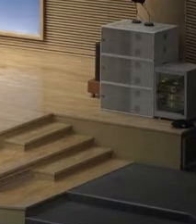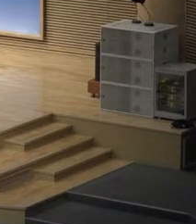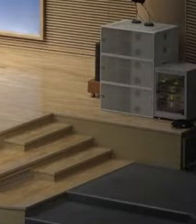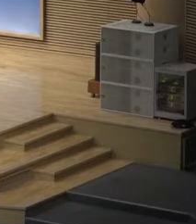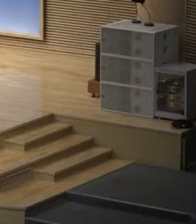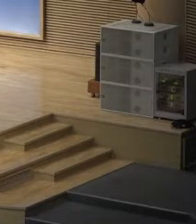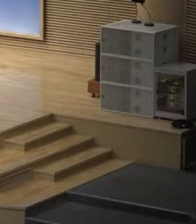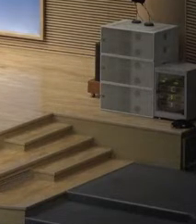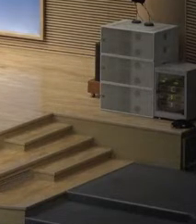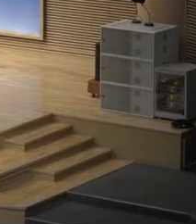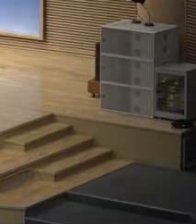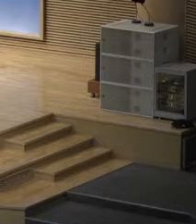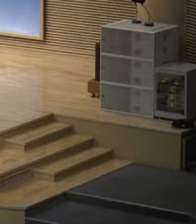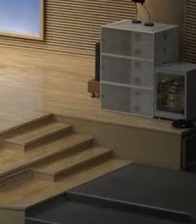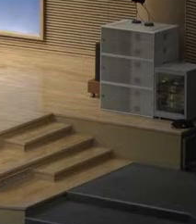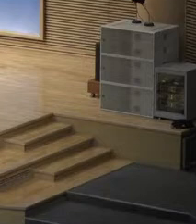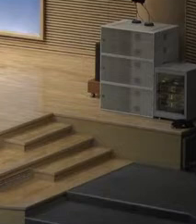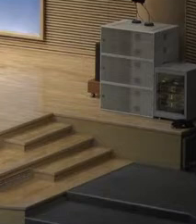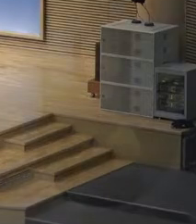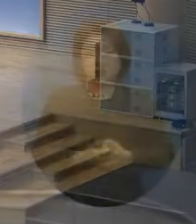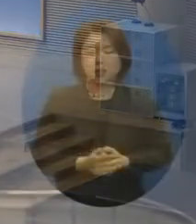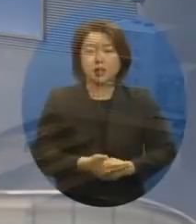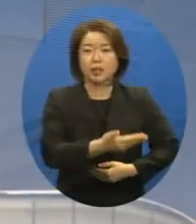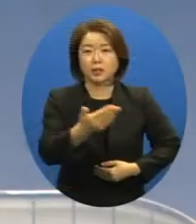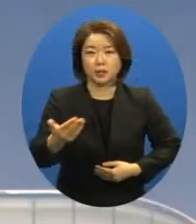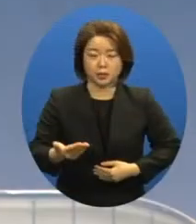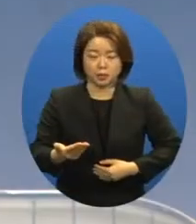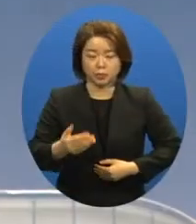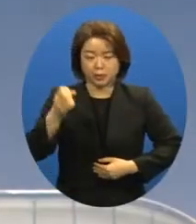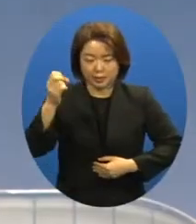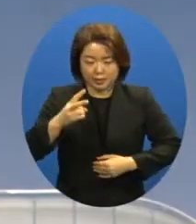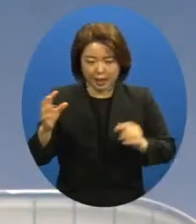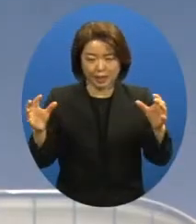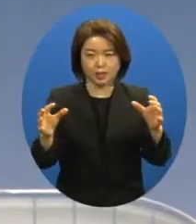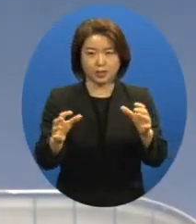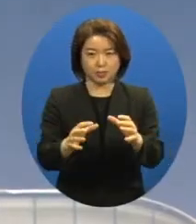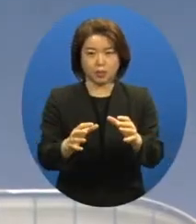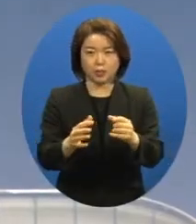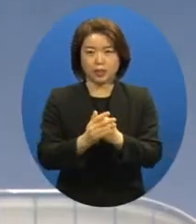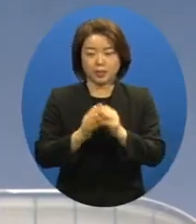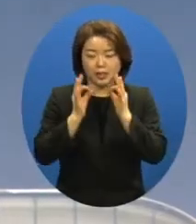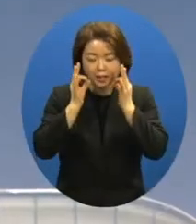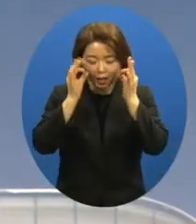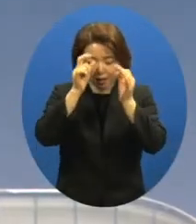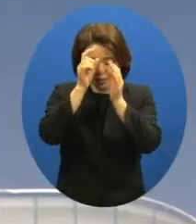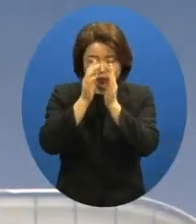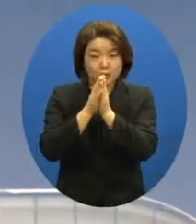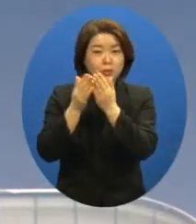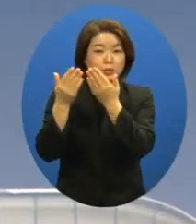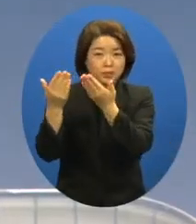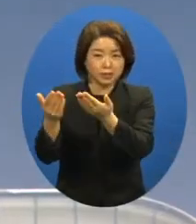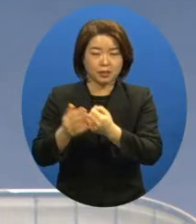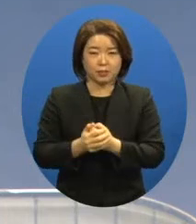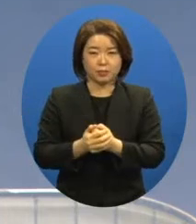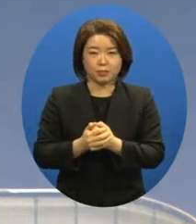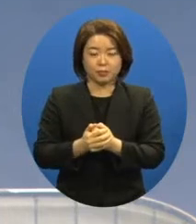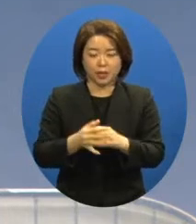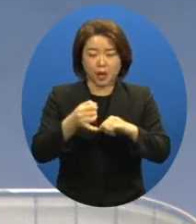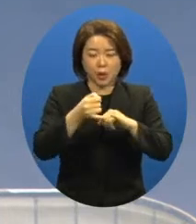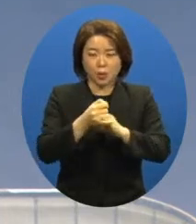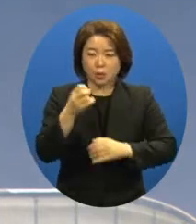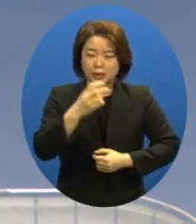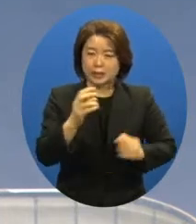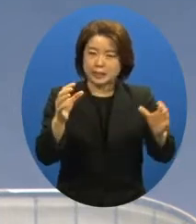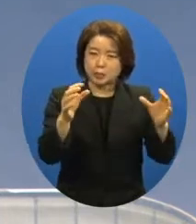역사하고 계십니다. 여러분, 우리가 다시 모이기를 간절히 기도하지만 꼭 다시 모이기만을